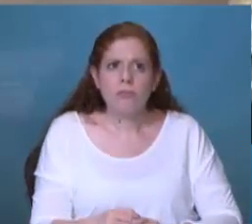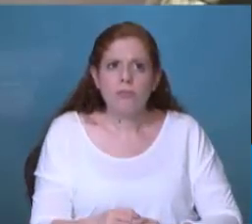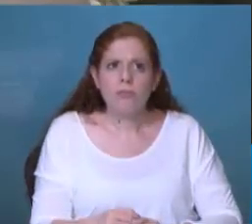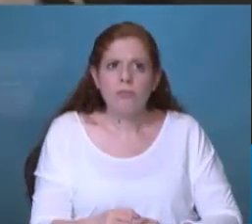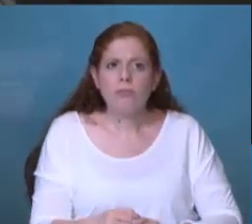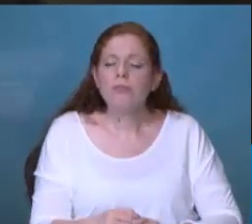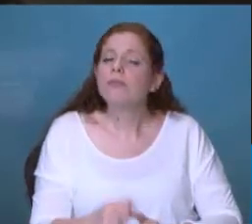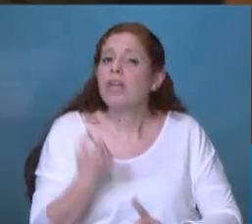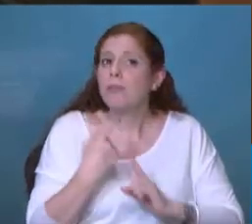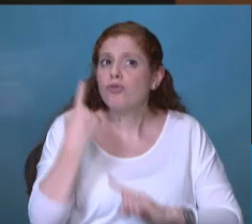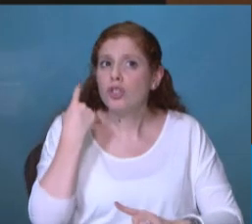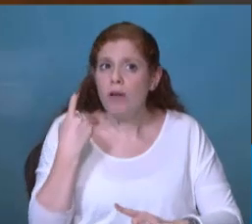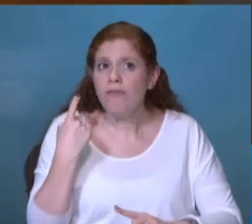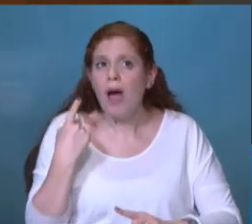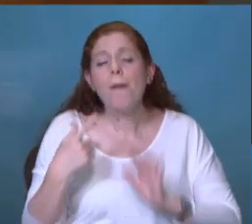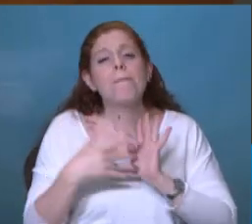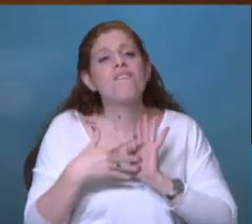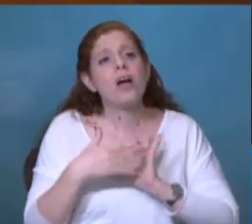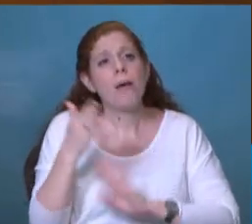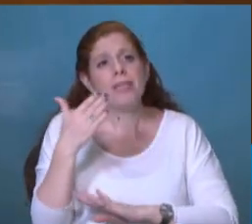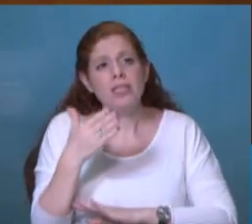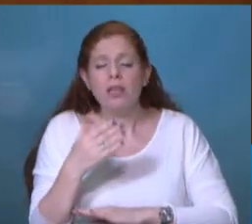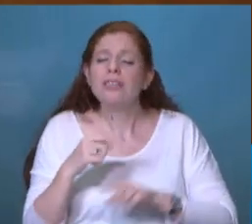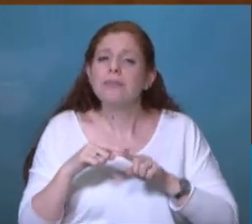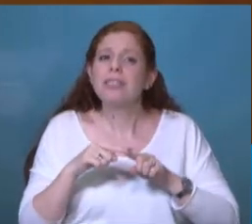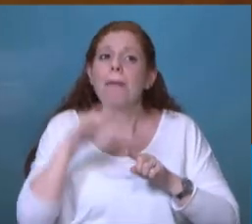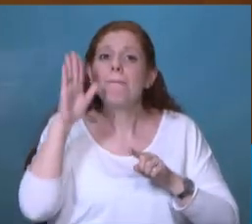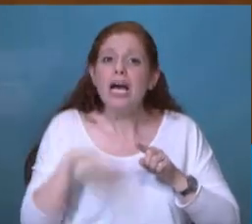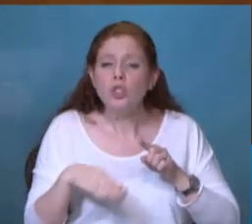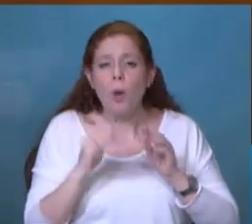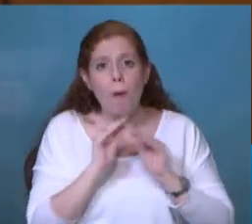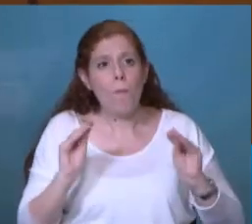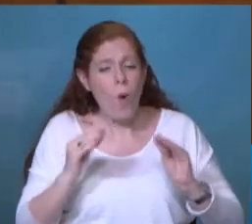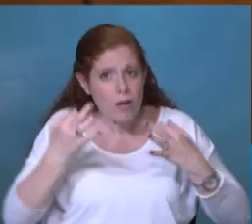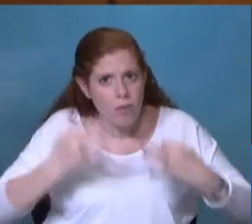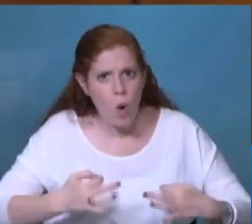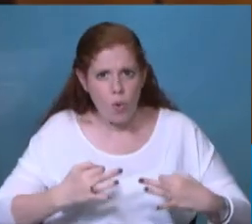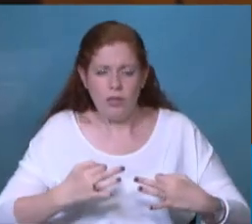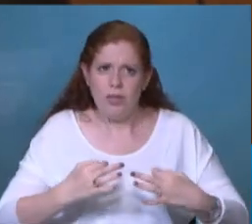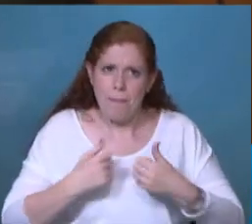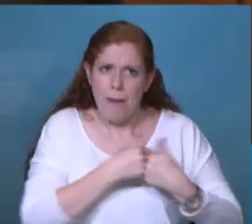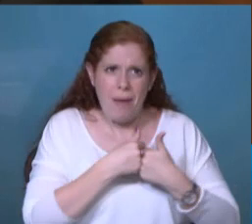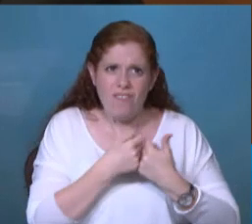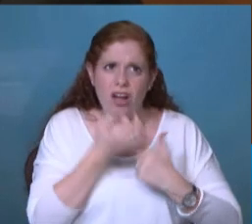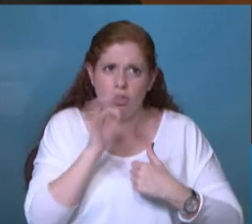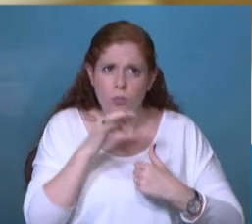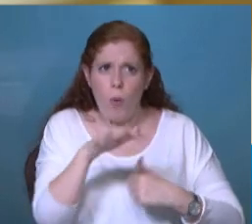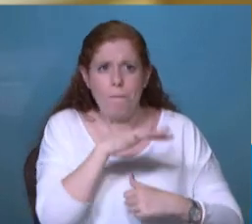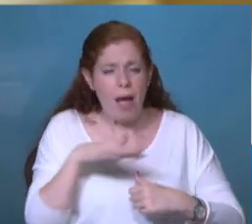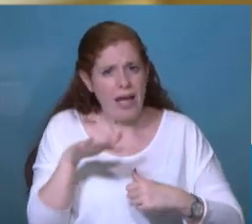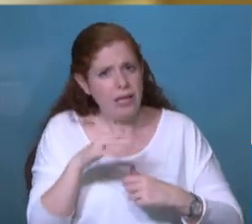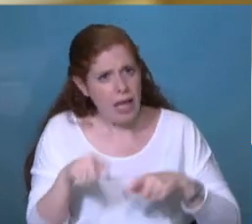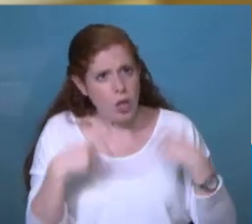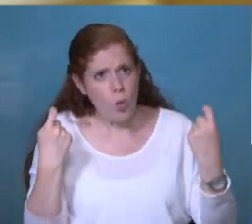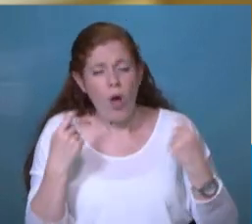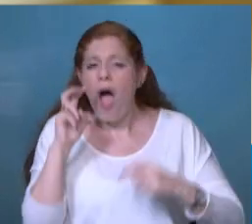רק בשבוע שעבר סימן מבקר המדינה את המחסור במורים האיכותיים כנושא הדגל במאבק לשיפור מערכת החינוך.